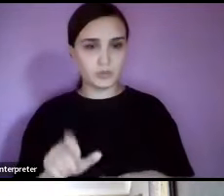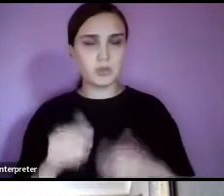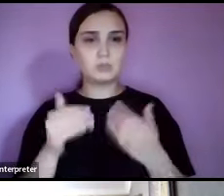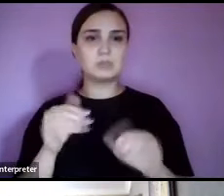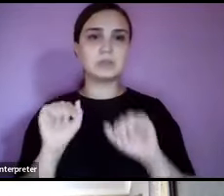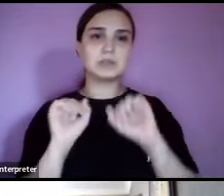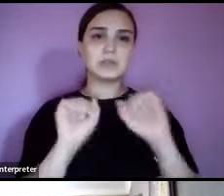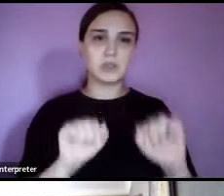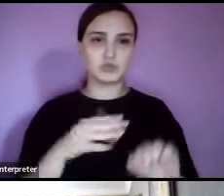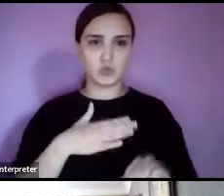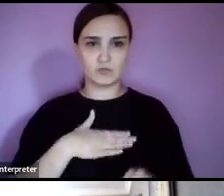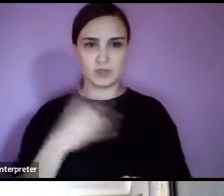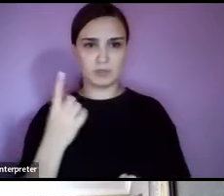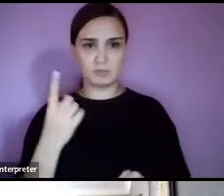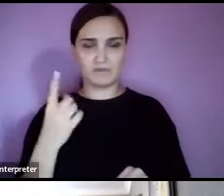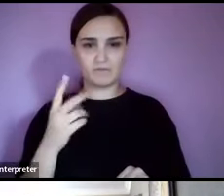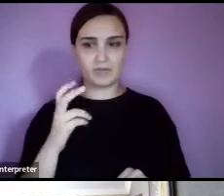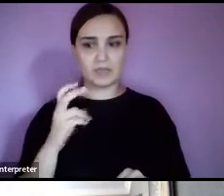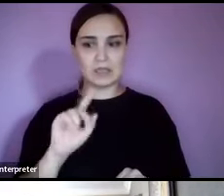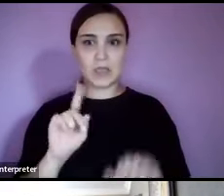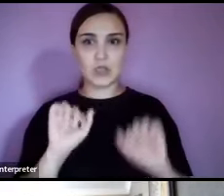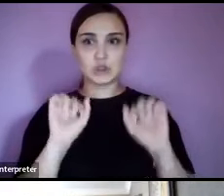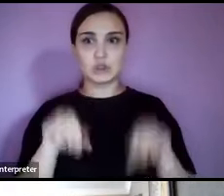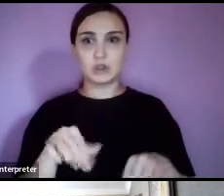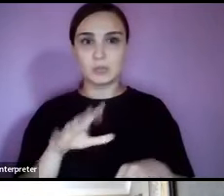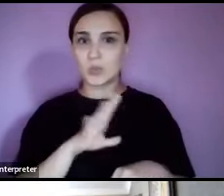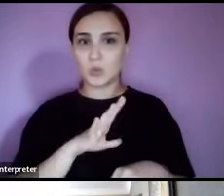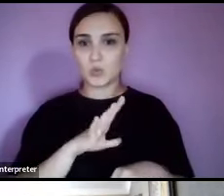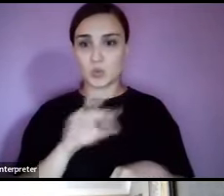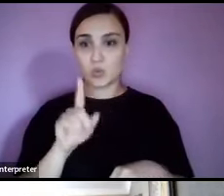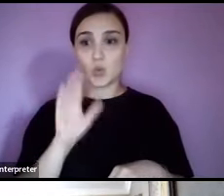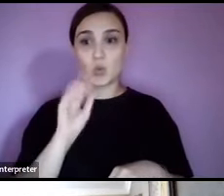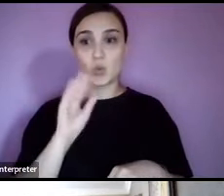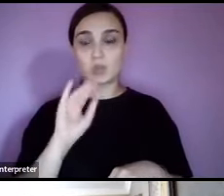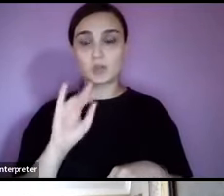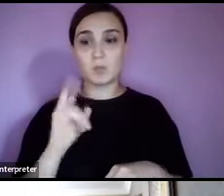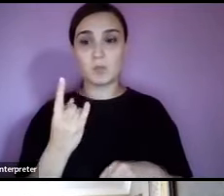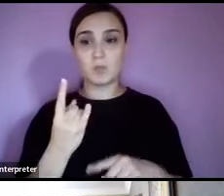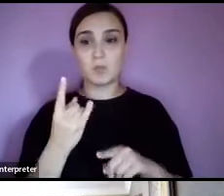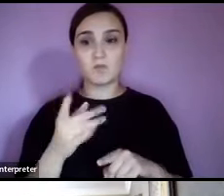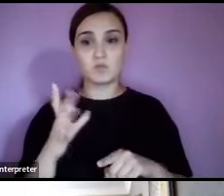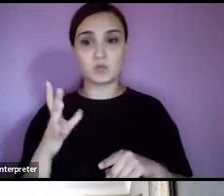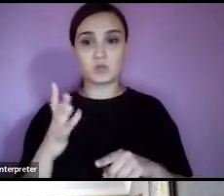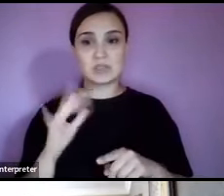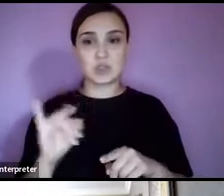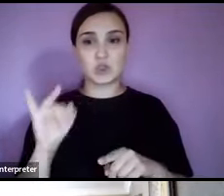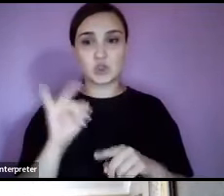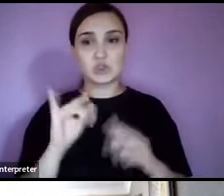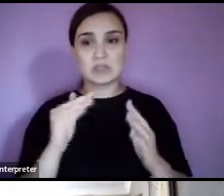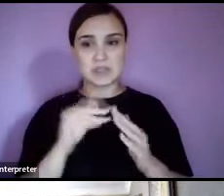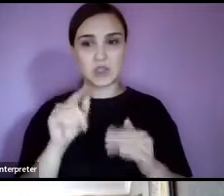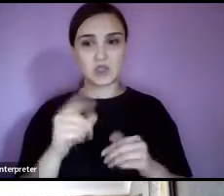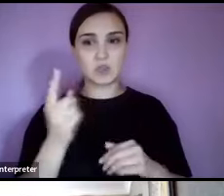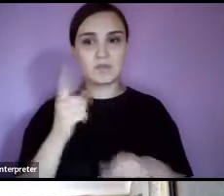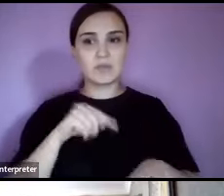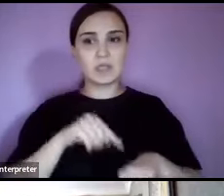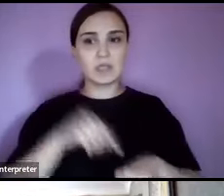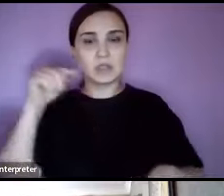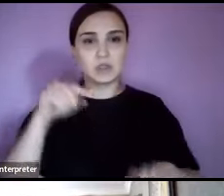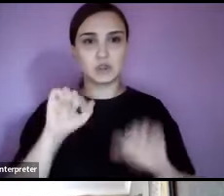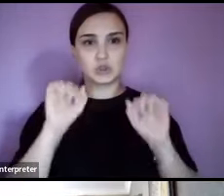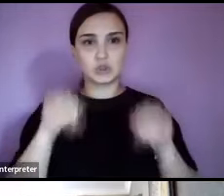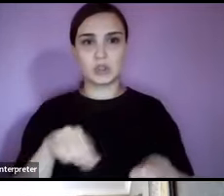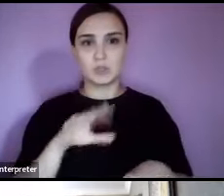დაცვა. ჩვენი პირველი იმპულსი შეიძლება იყოს ის, რომ როდესაც ბავშვი ბრუნდება ესეთ ისტორიით სახლში, პირველი იმპულსი შეიძლება იყოს ის,